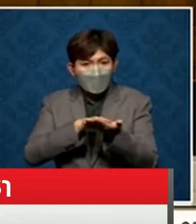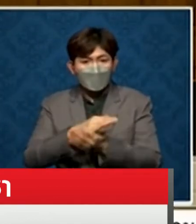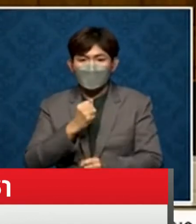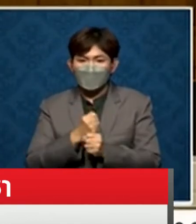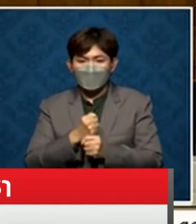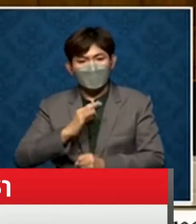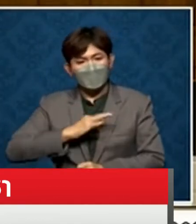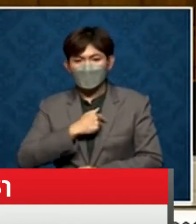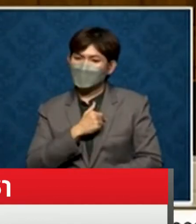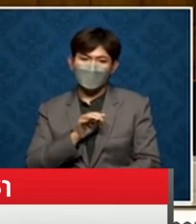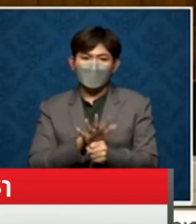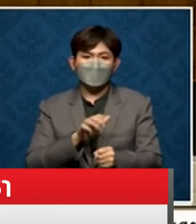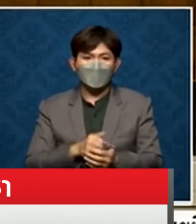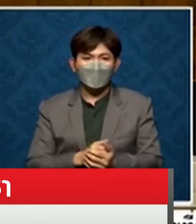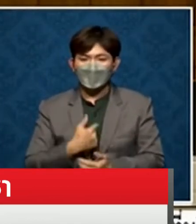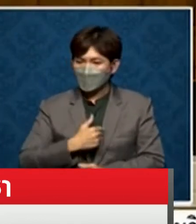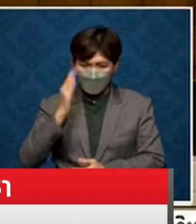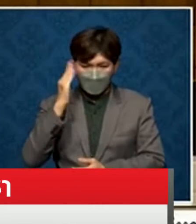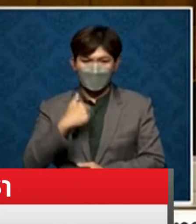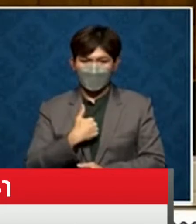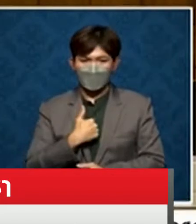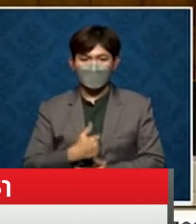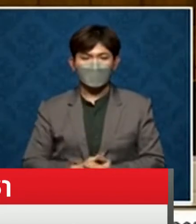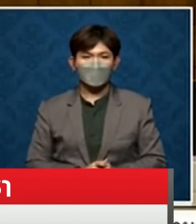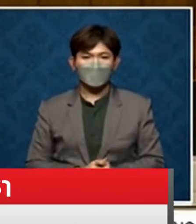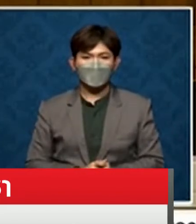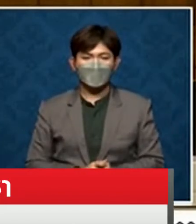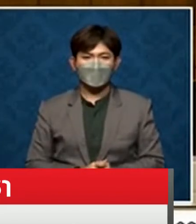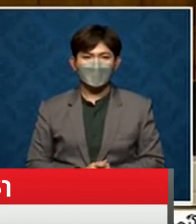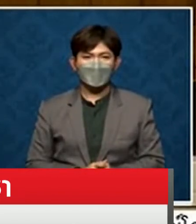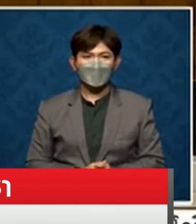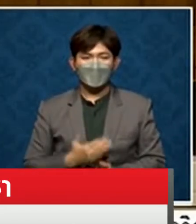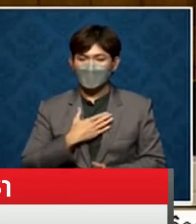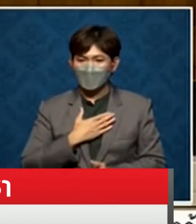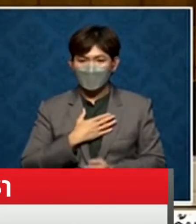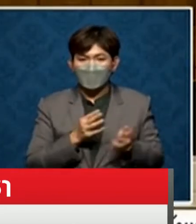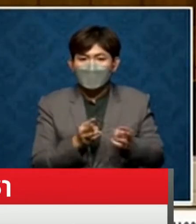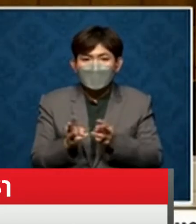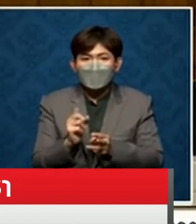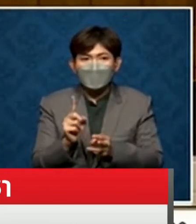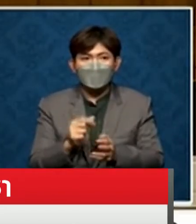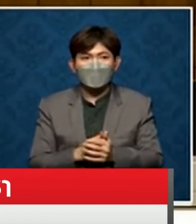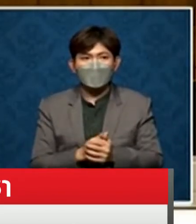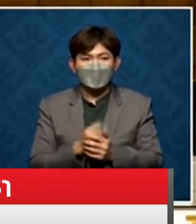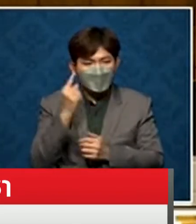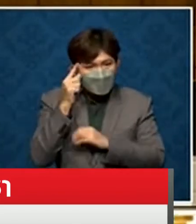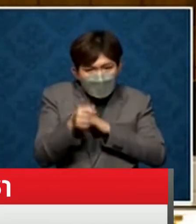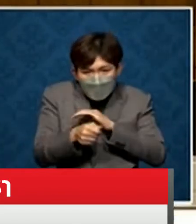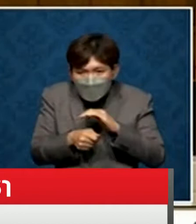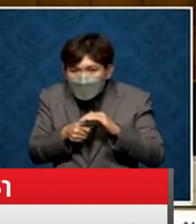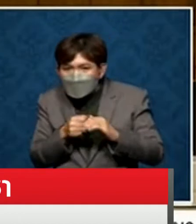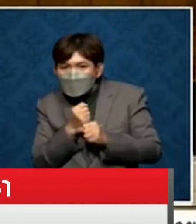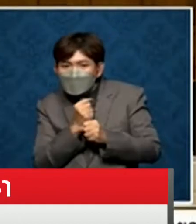ไม่พอใจแต่ผมลูกผู้ชายพอแต่ผมไม่ใช้วิธีกันแยบยลในการเชือด